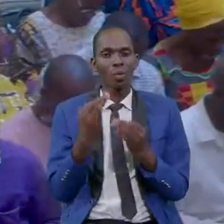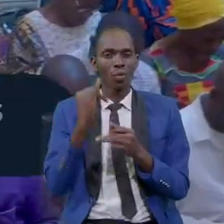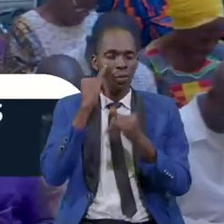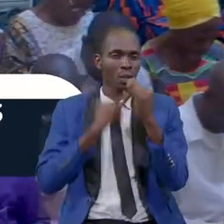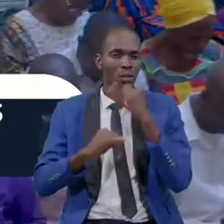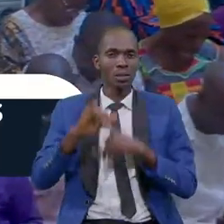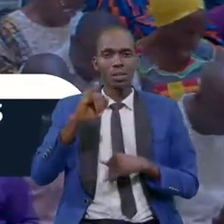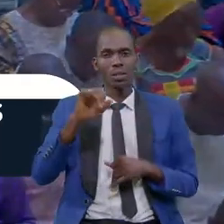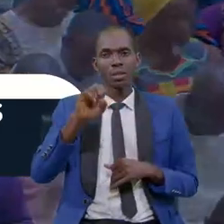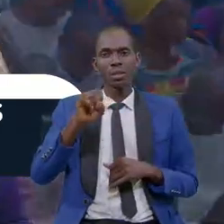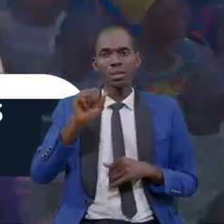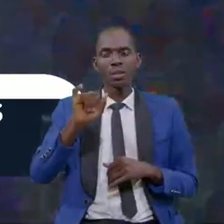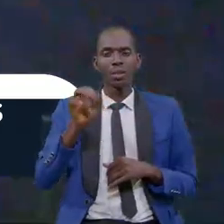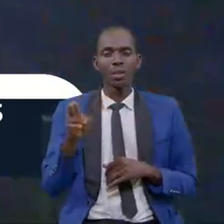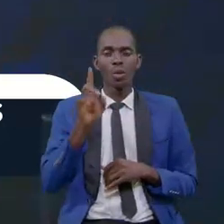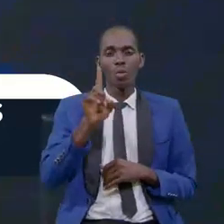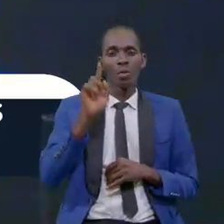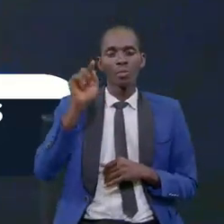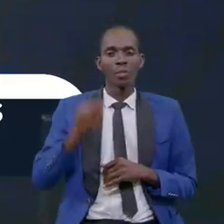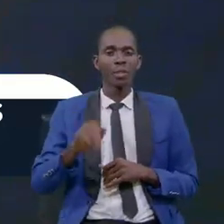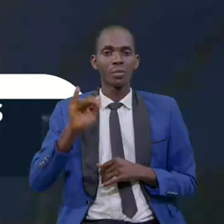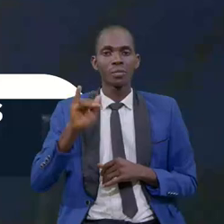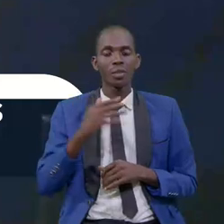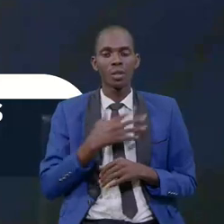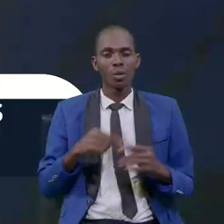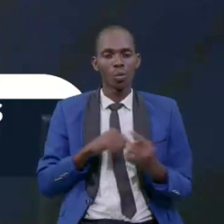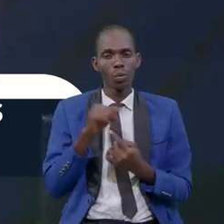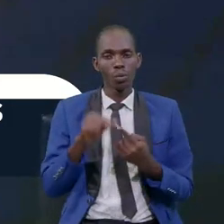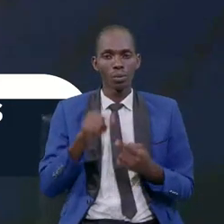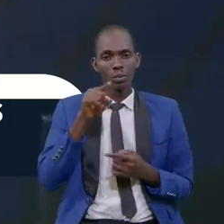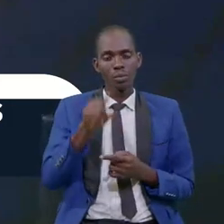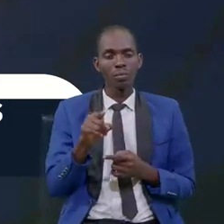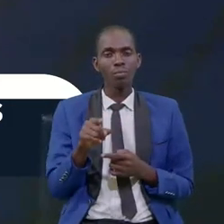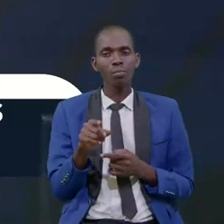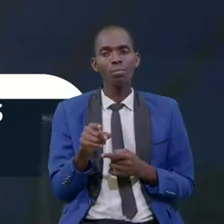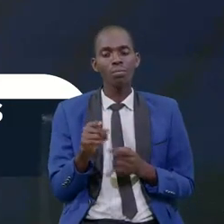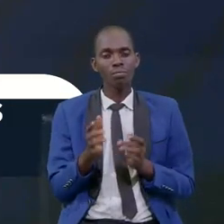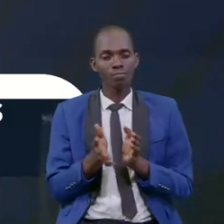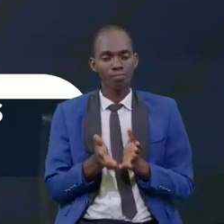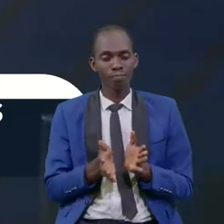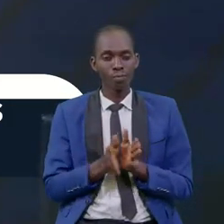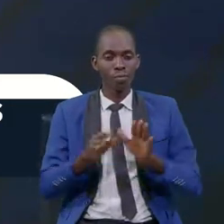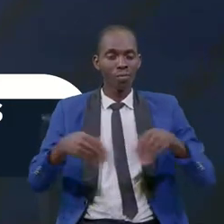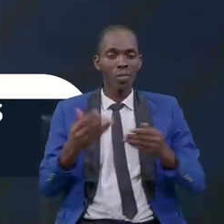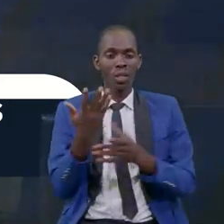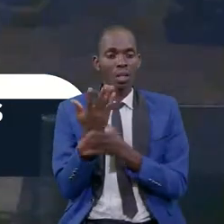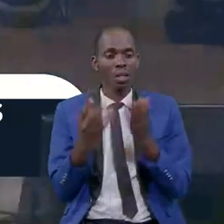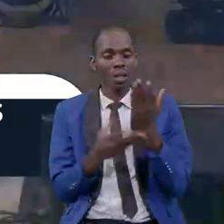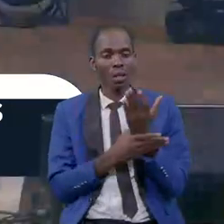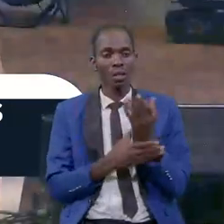Esaïe 1, verset 15 dit, quand vous étendez vos mains,